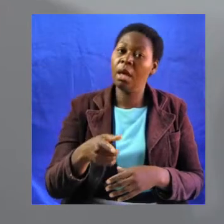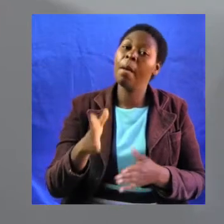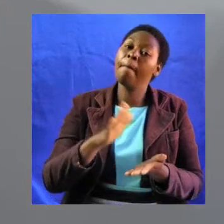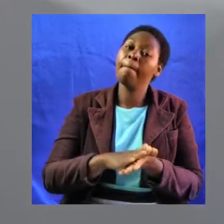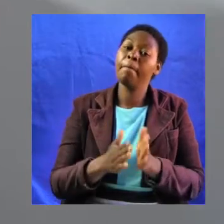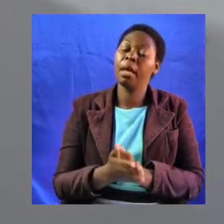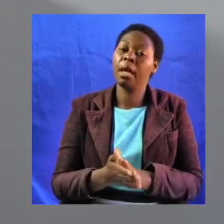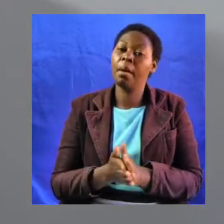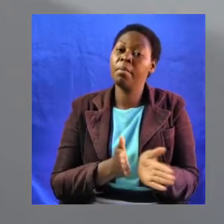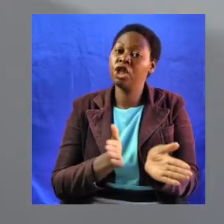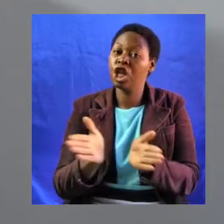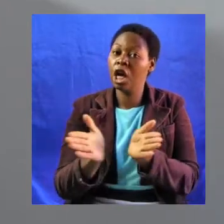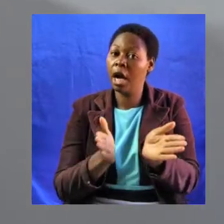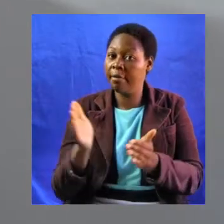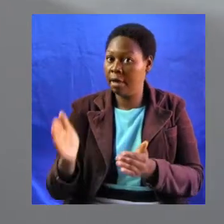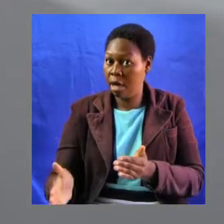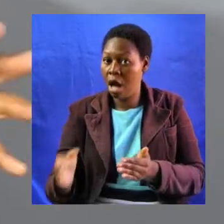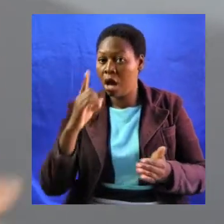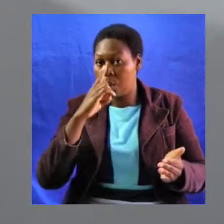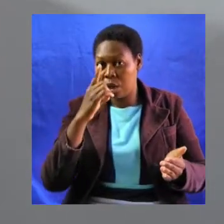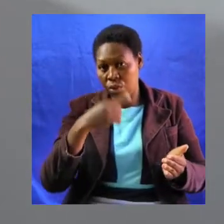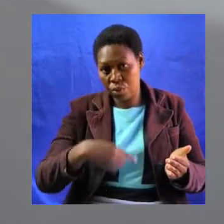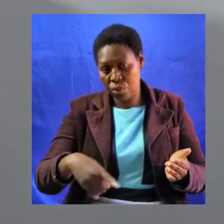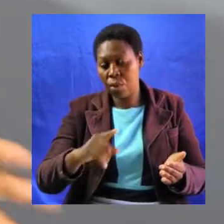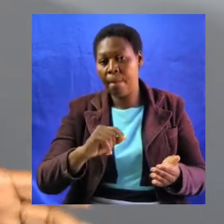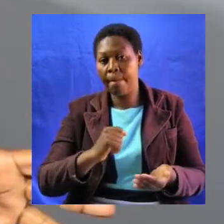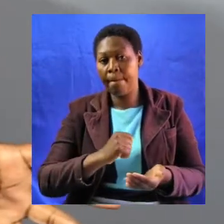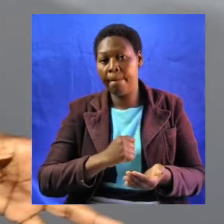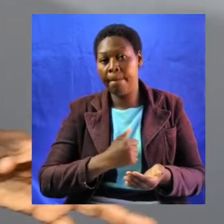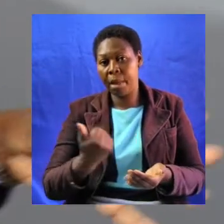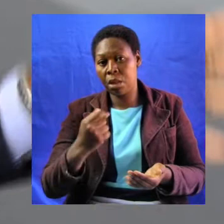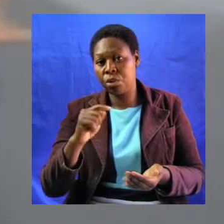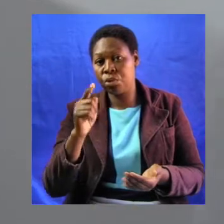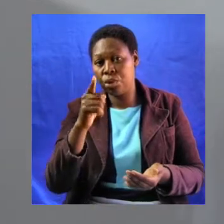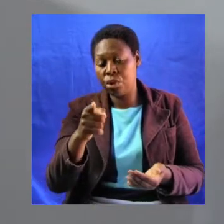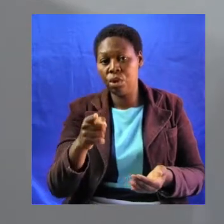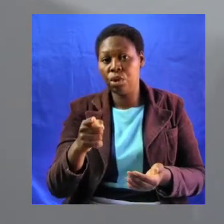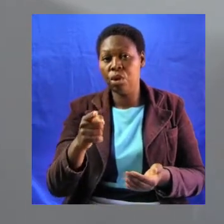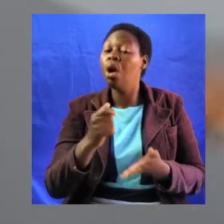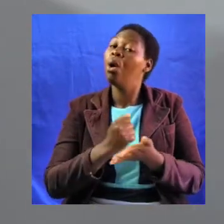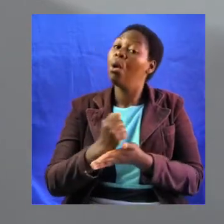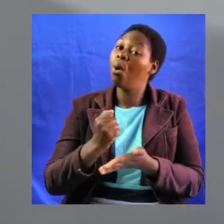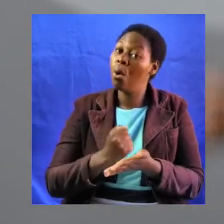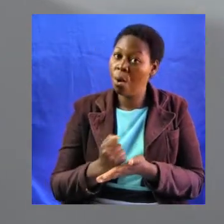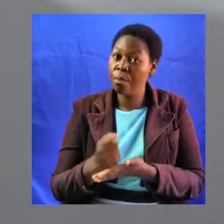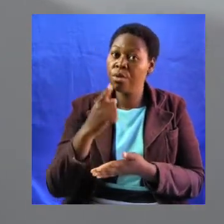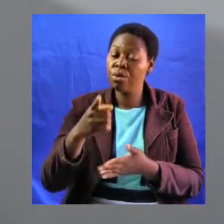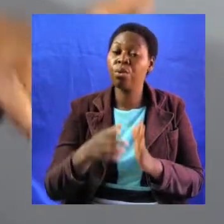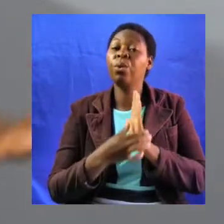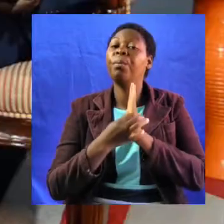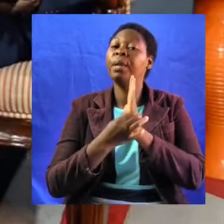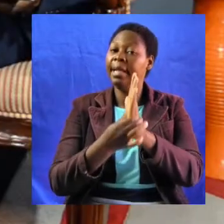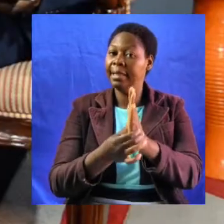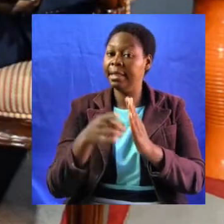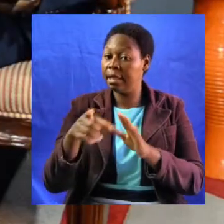gavhena. Wekuti pamunoenda kumusha kwenyu kwaadongo, ndiwe watiri kuita overseer. Webasa riri kunoitwa iko. Webasa